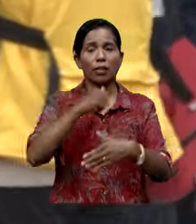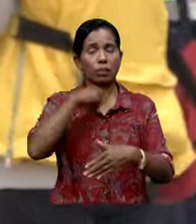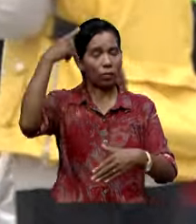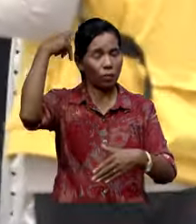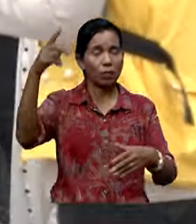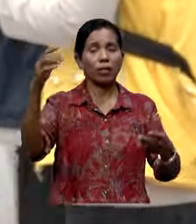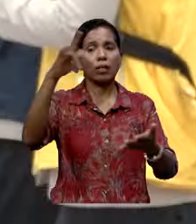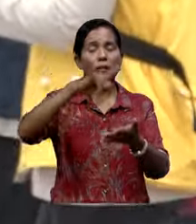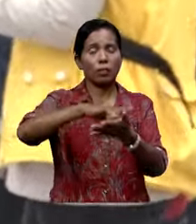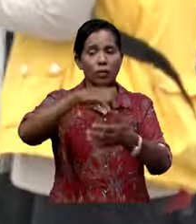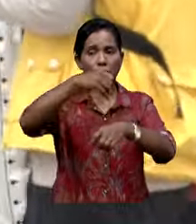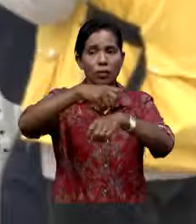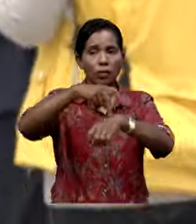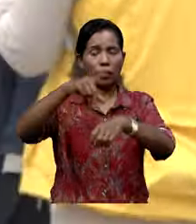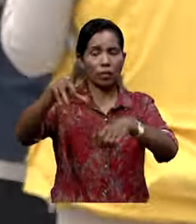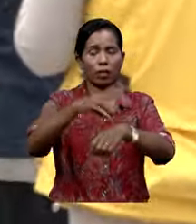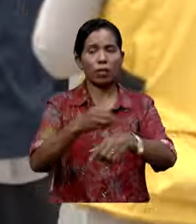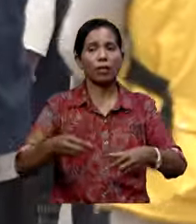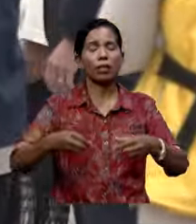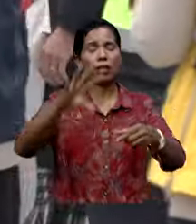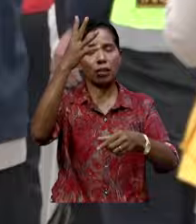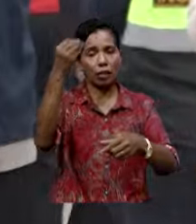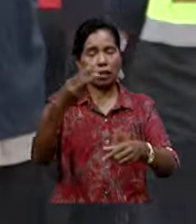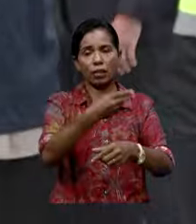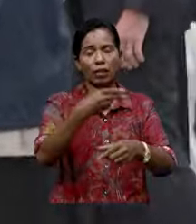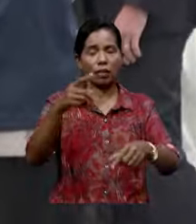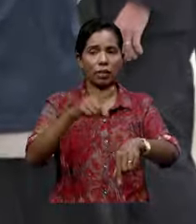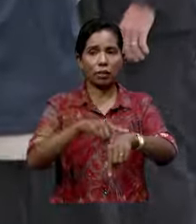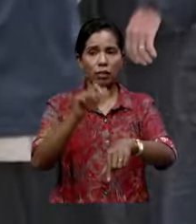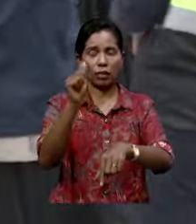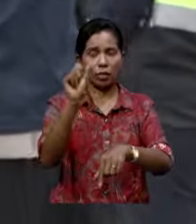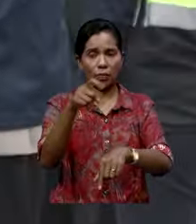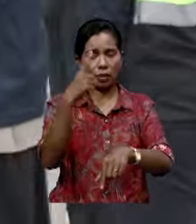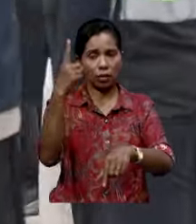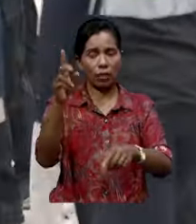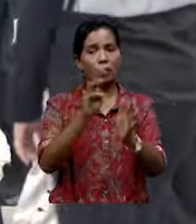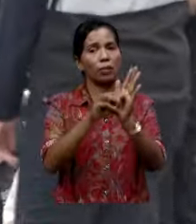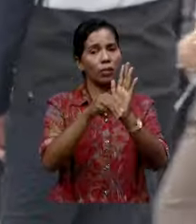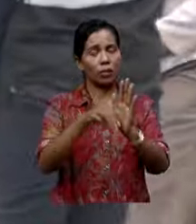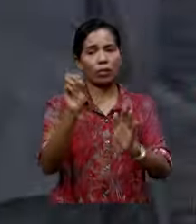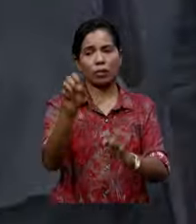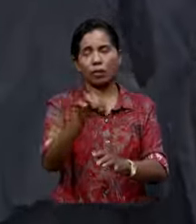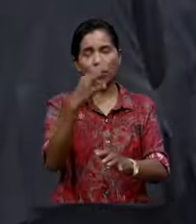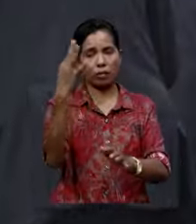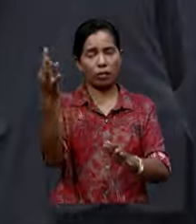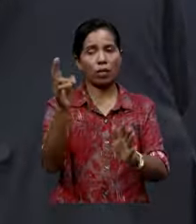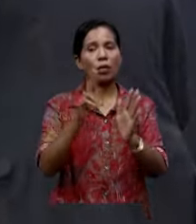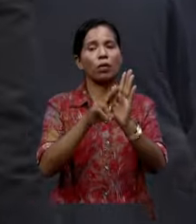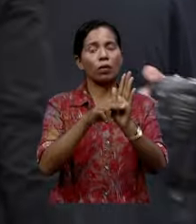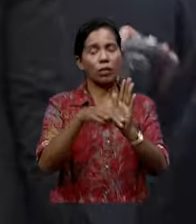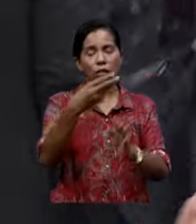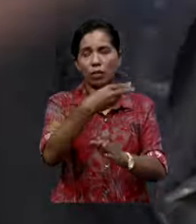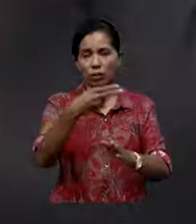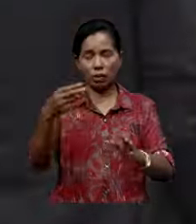delegação toi aeroporto internacional Sue Karno Hatta Jakarta e atuku sanulu resin ida li minutu sanulu resin sia oras Indonesia